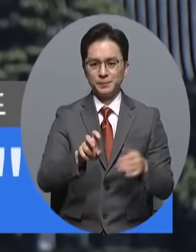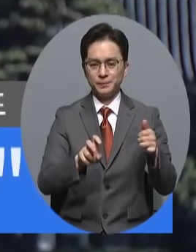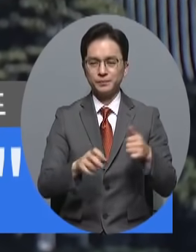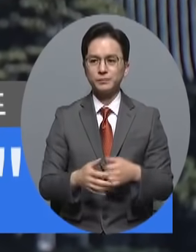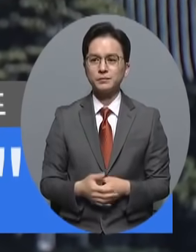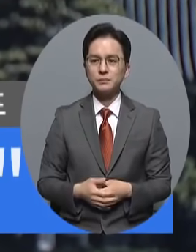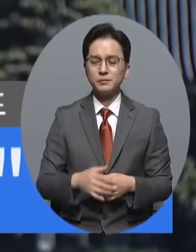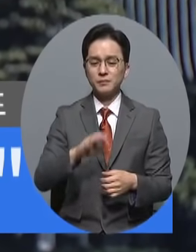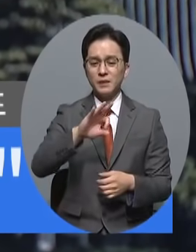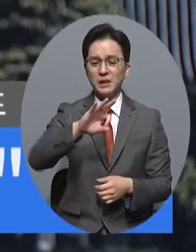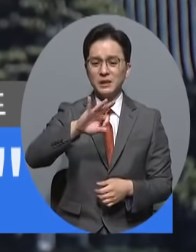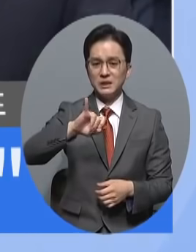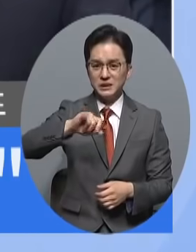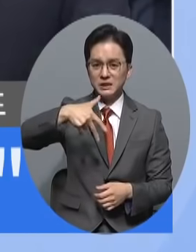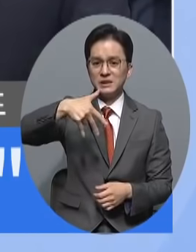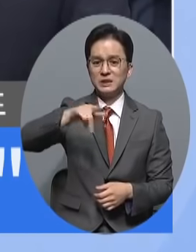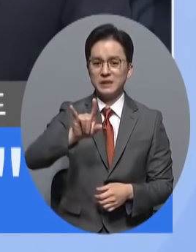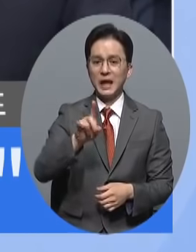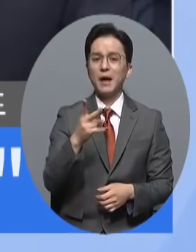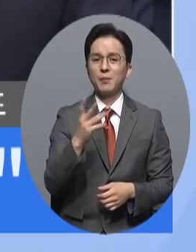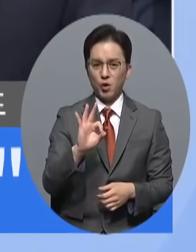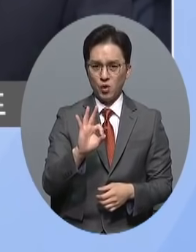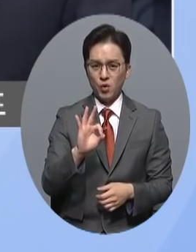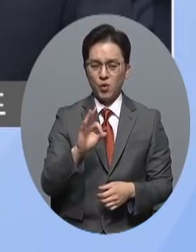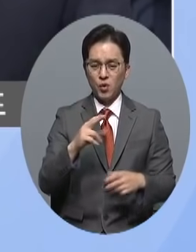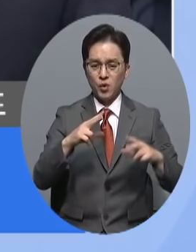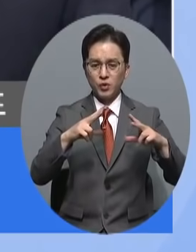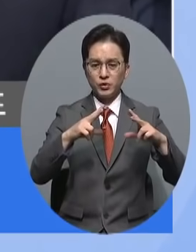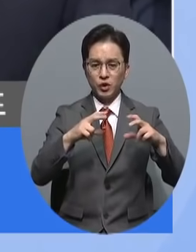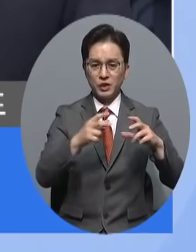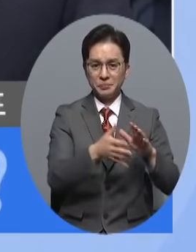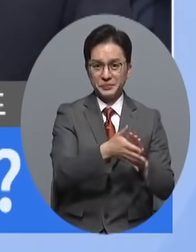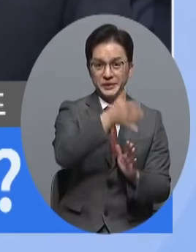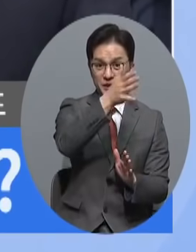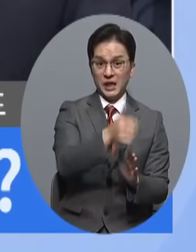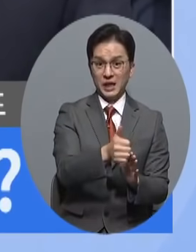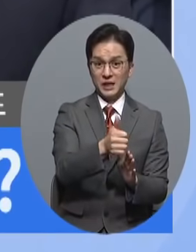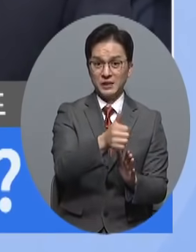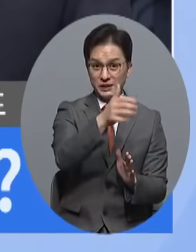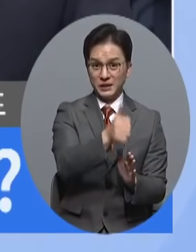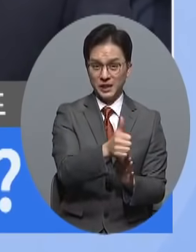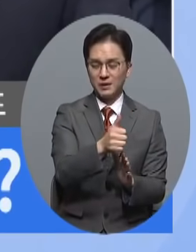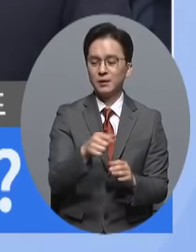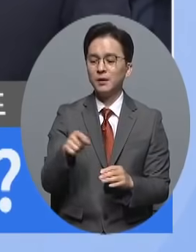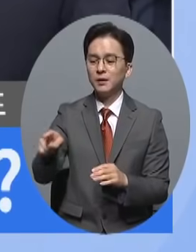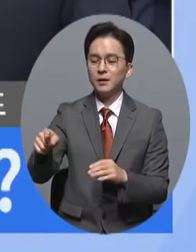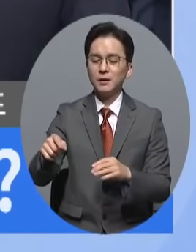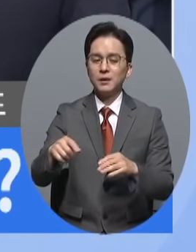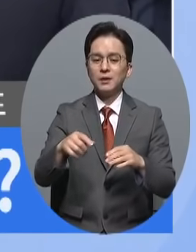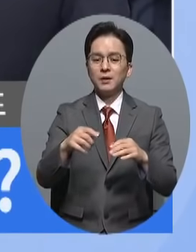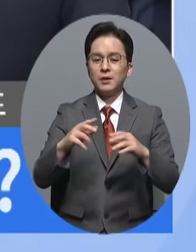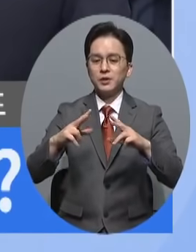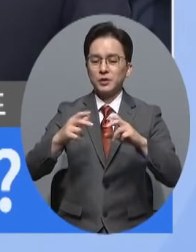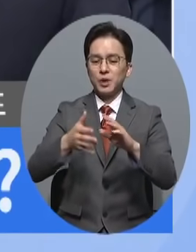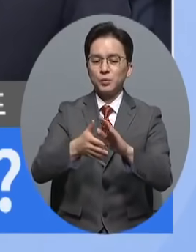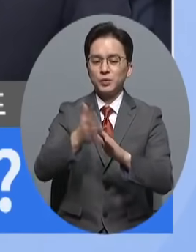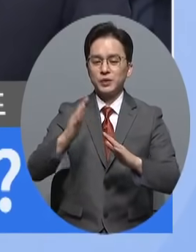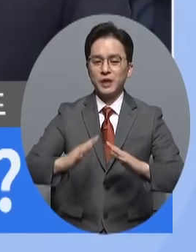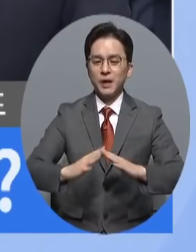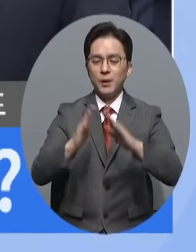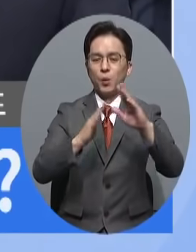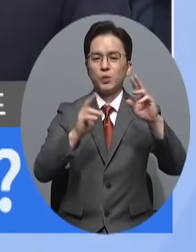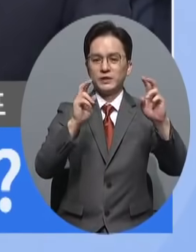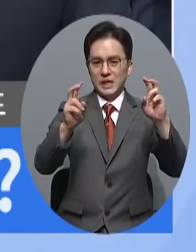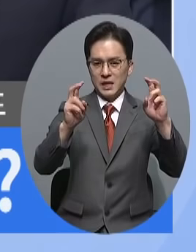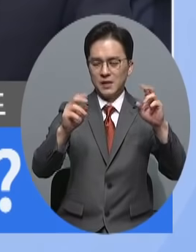그것이 보고서로 돼 있다면 문서로 남아 있지 않겠느냐. 예. 자기는 들은 적이 없고 본 적도 없다 이렇게 이야기하기 때문에 일부의 주장이기